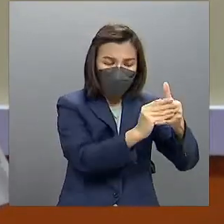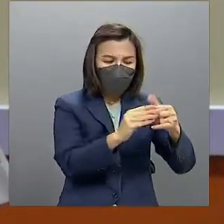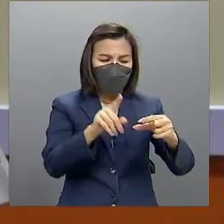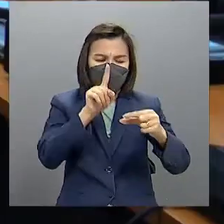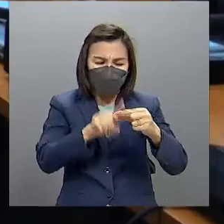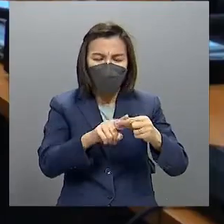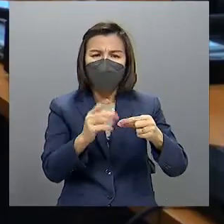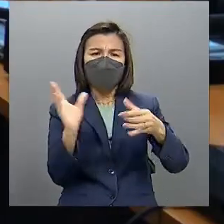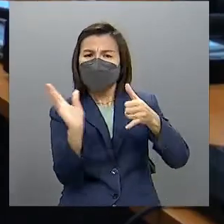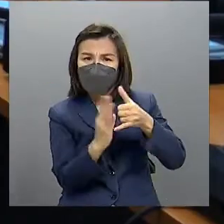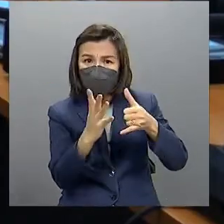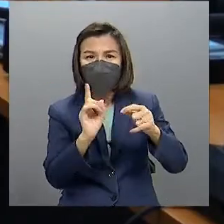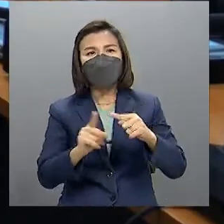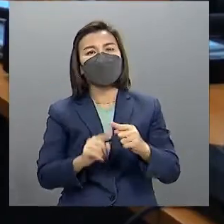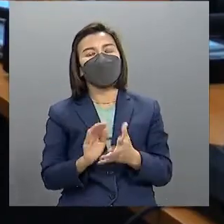ค่ะ